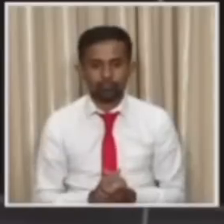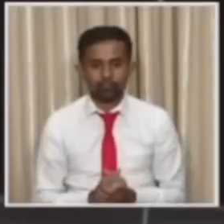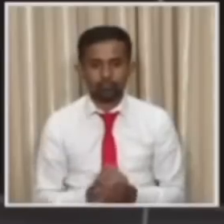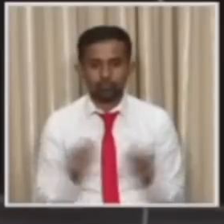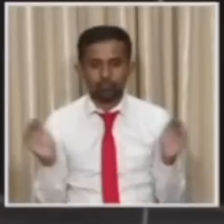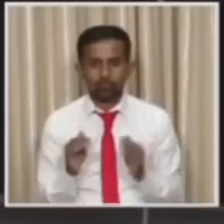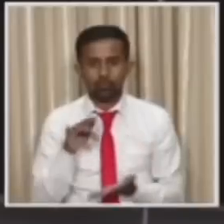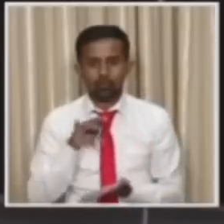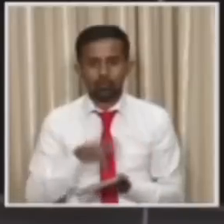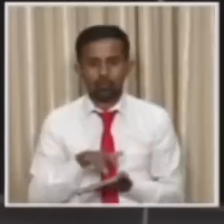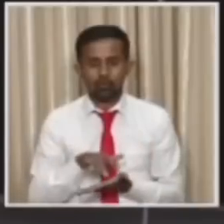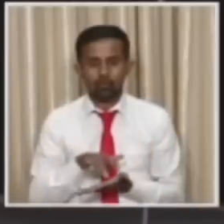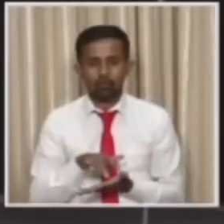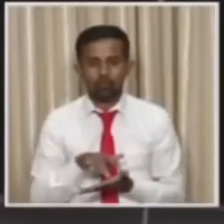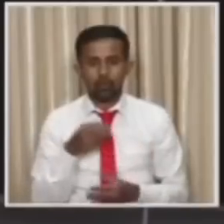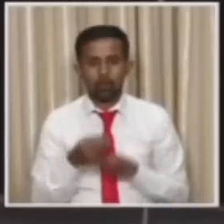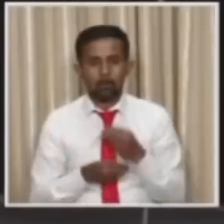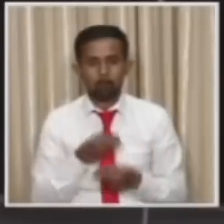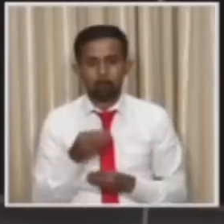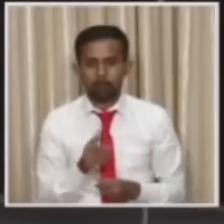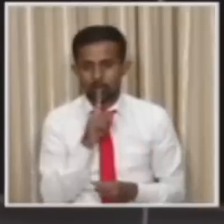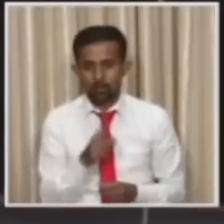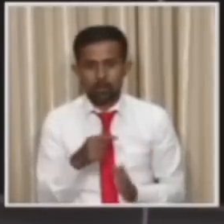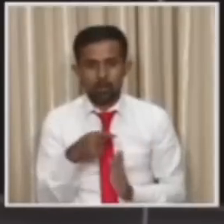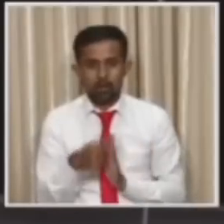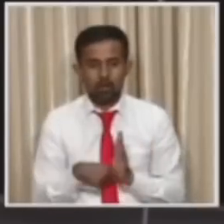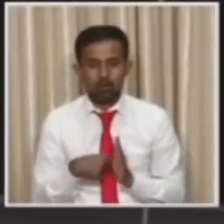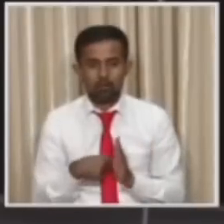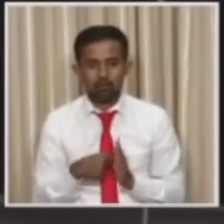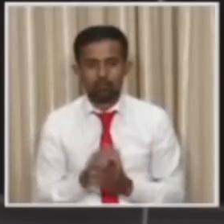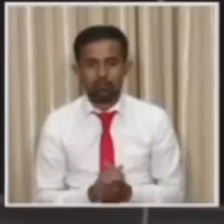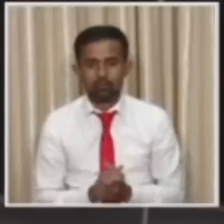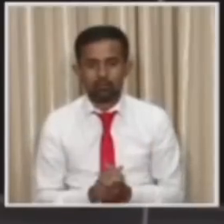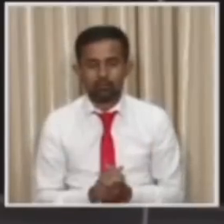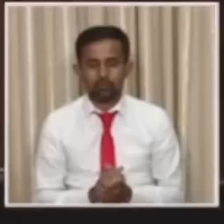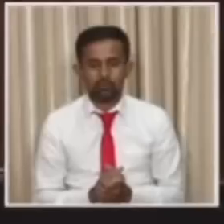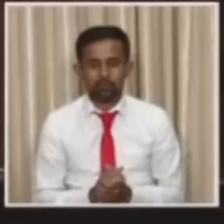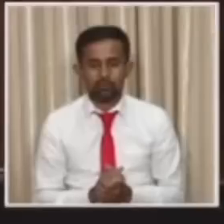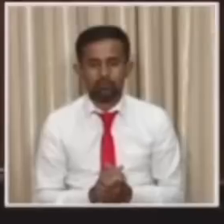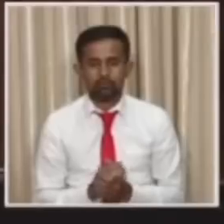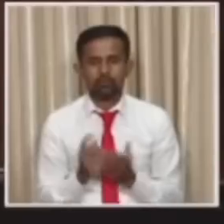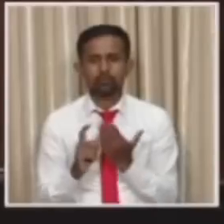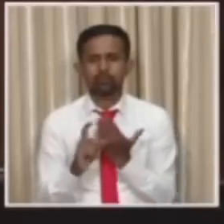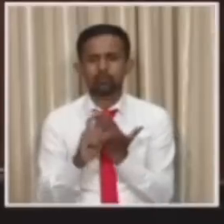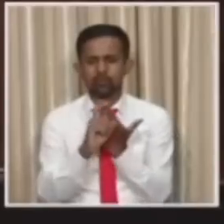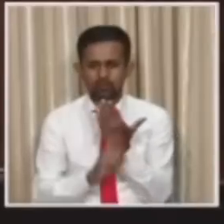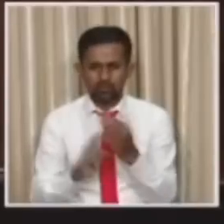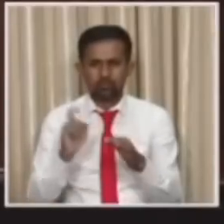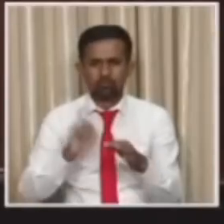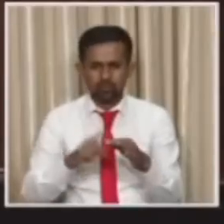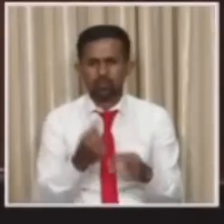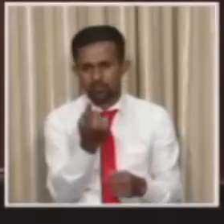කුඩා හා මධ්‍ය පරිමාණ ව්‍යවසායකයා කියන්නේ රටක Are you tell me the point of order Sanakyan honorable member yeah what's your point of